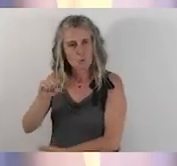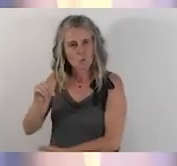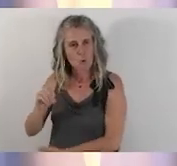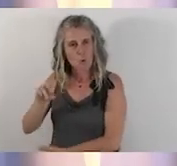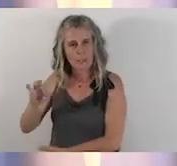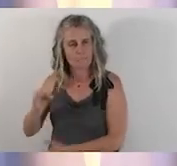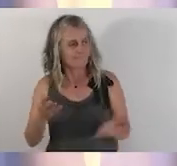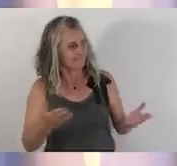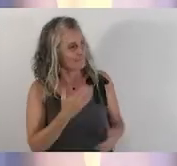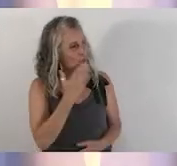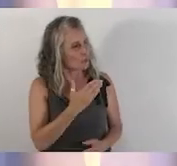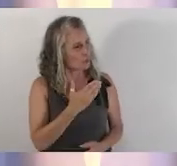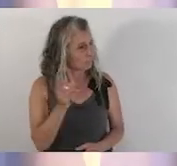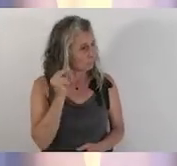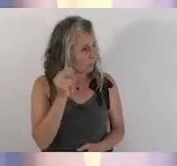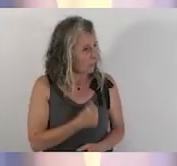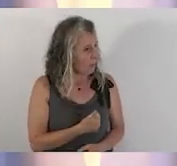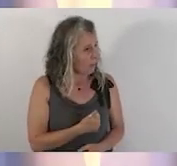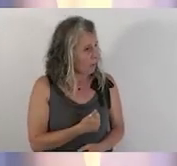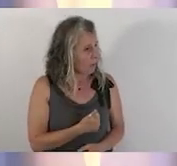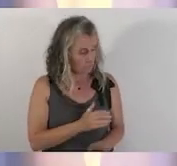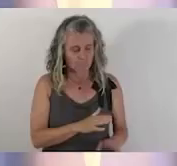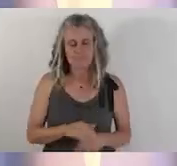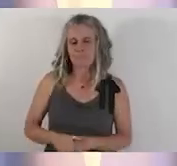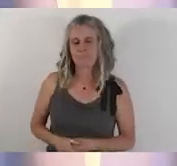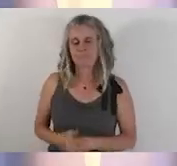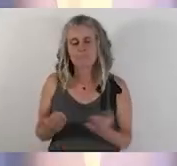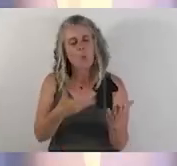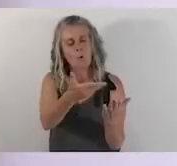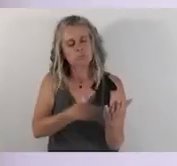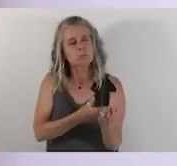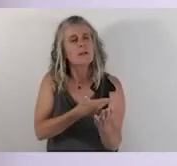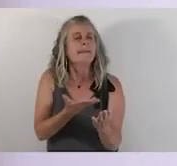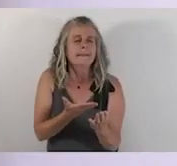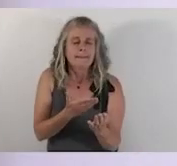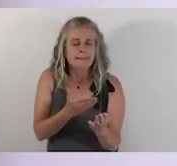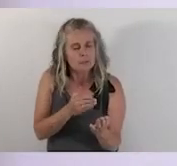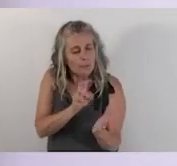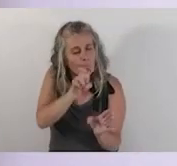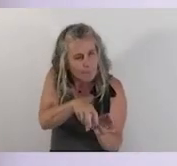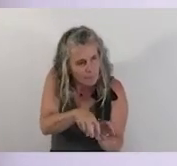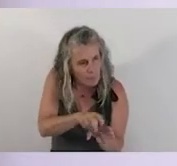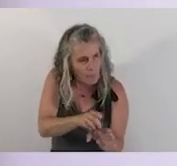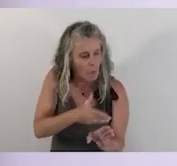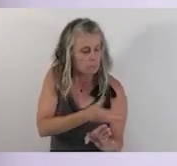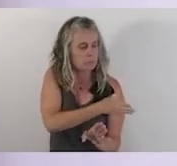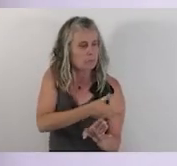bien ? Je voudrais revenir sur quelques éléments de contexte quand même. D'un côté, la ville de